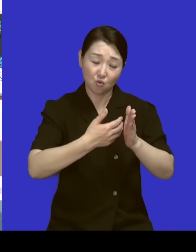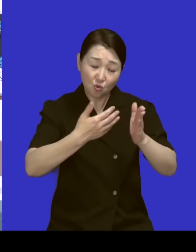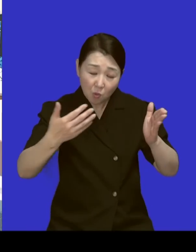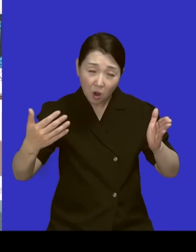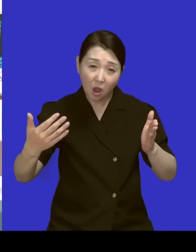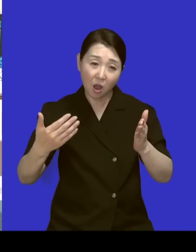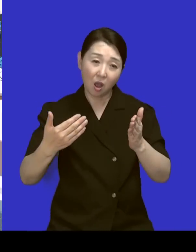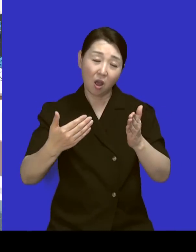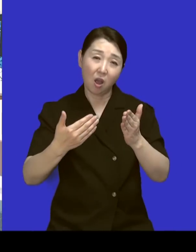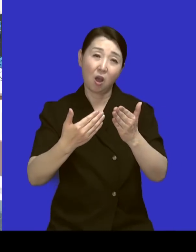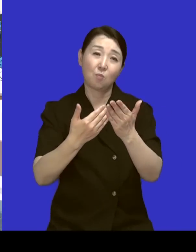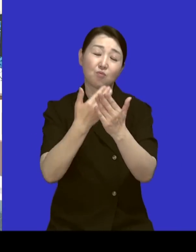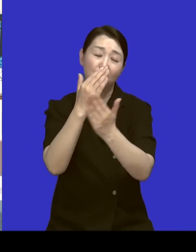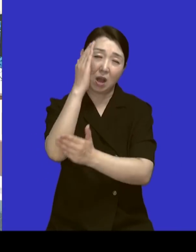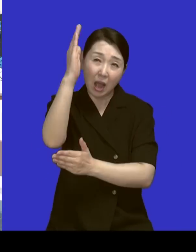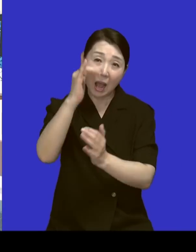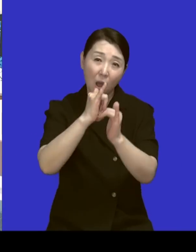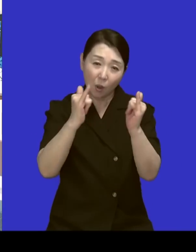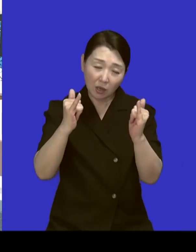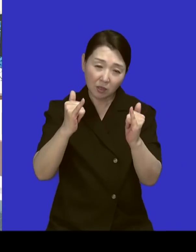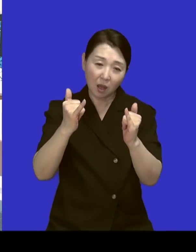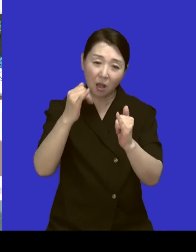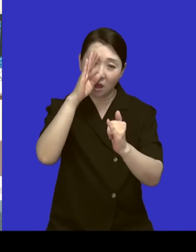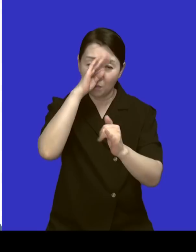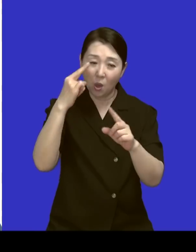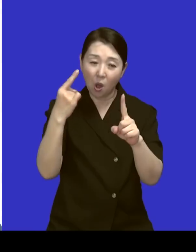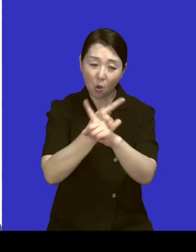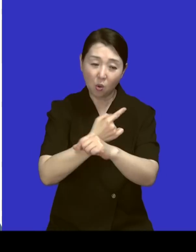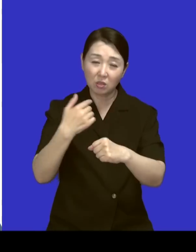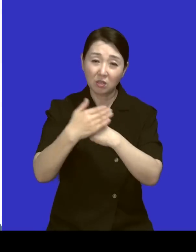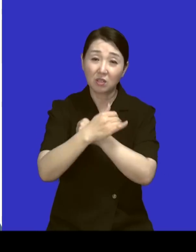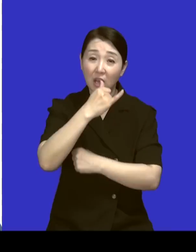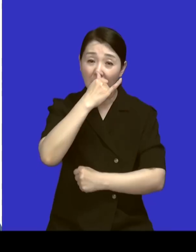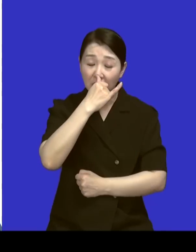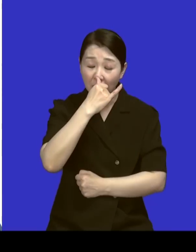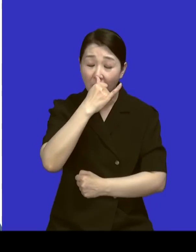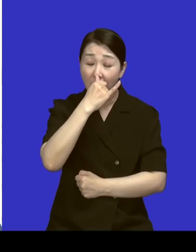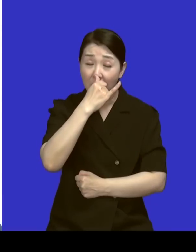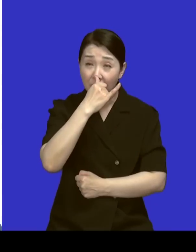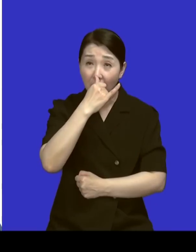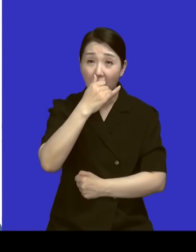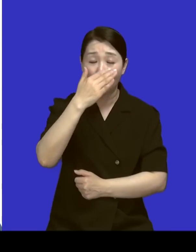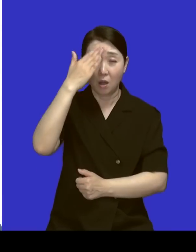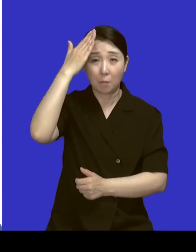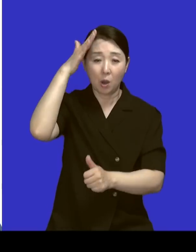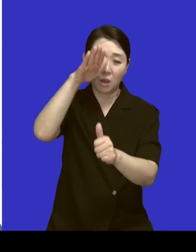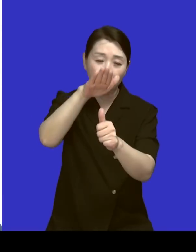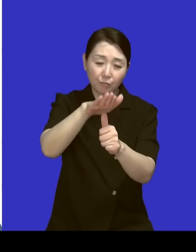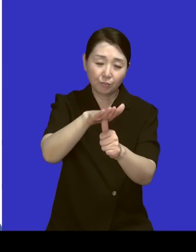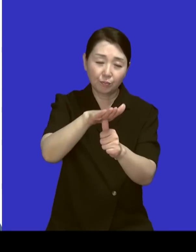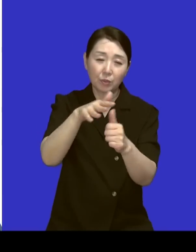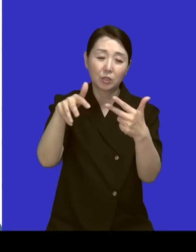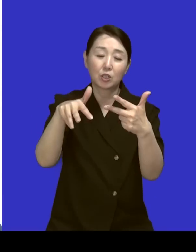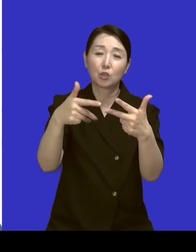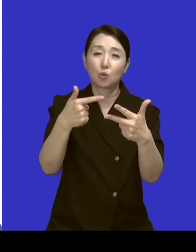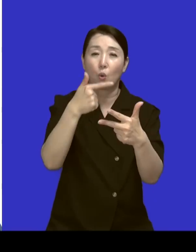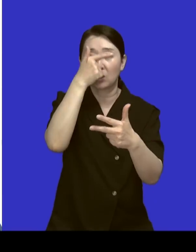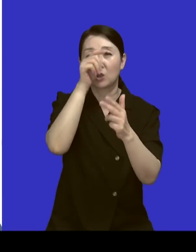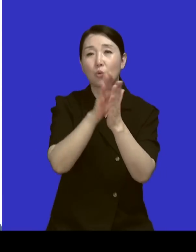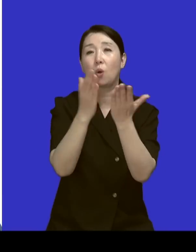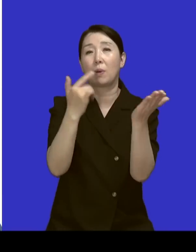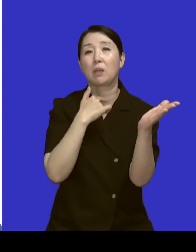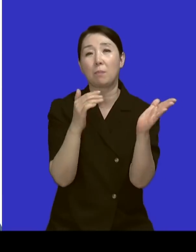왔다. 병 고치면 은사가 있다. 네. 그 집회에 가서 머리에 손을 얹고 맞아요. 그런 거. 한 7초 정도 기도를 받은 적도 있어요. 예.